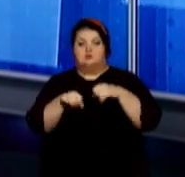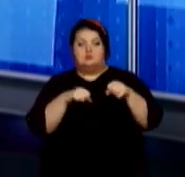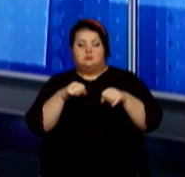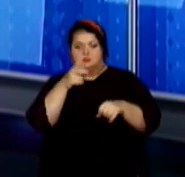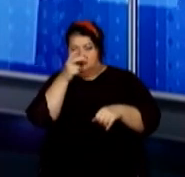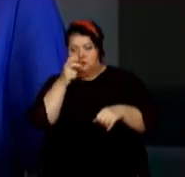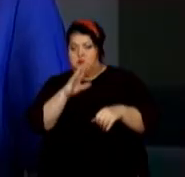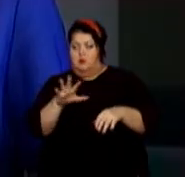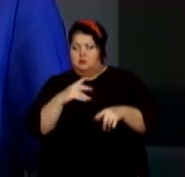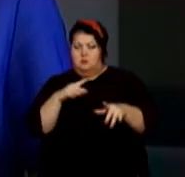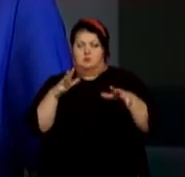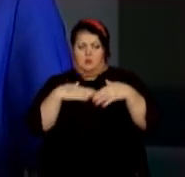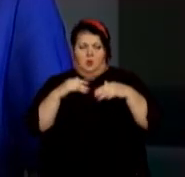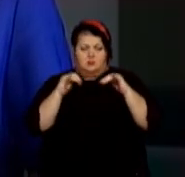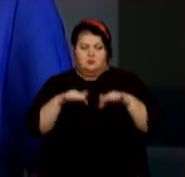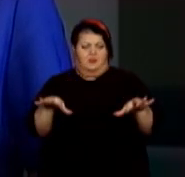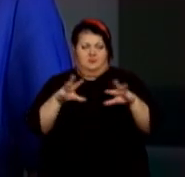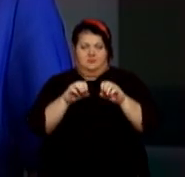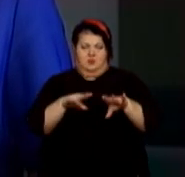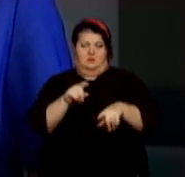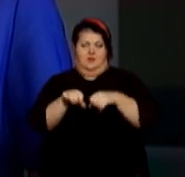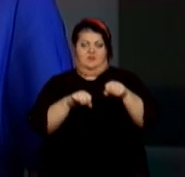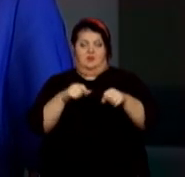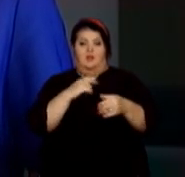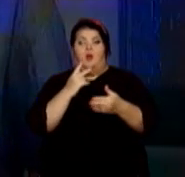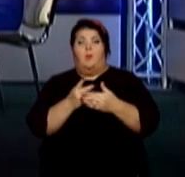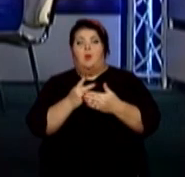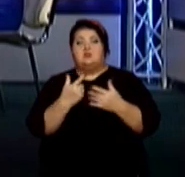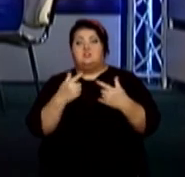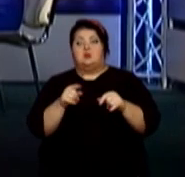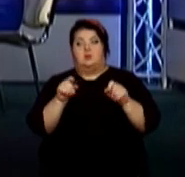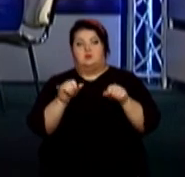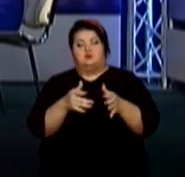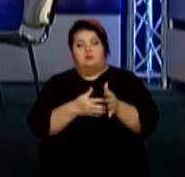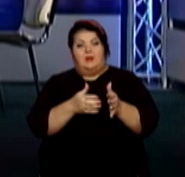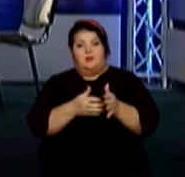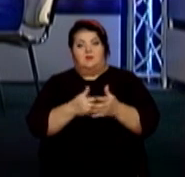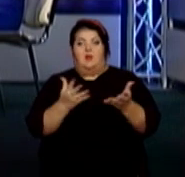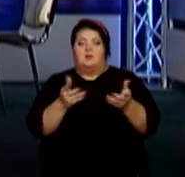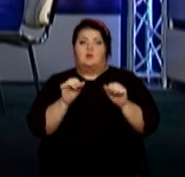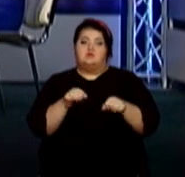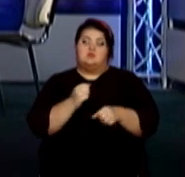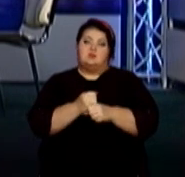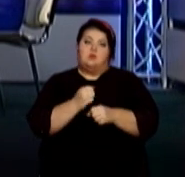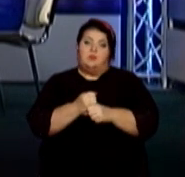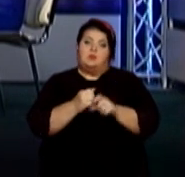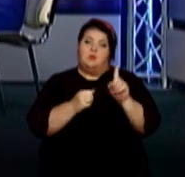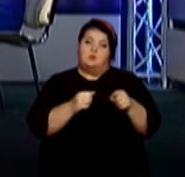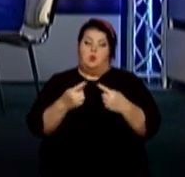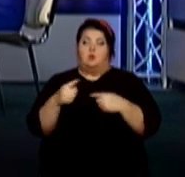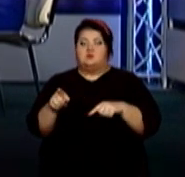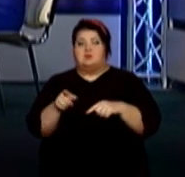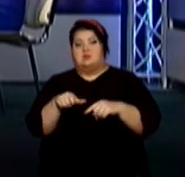постійно їжджу там по справах на велосипеді. І я бачу, де ці можуть бути недоліки, де можуть якось там зробити ту чи іншу ділянку